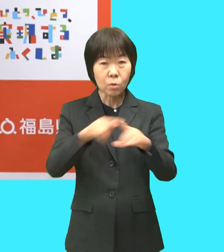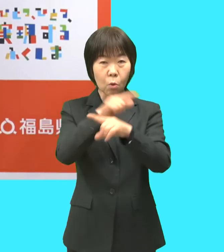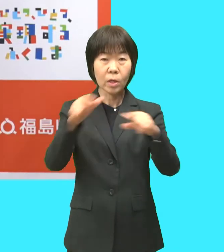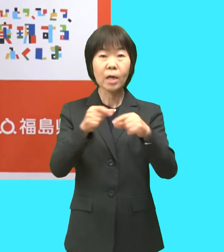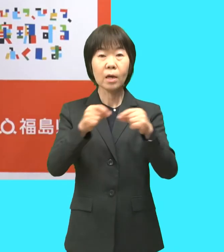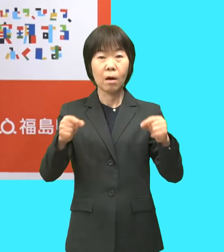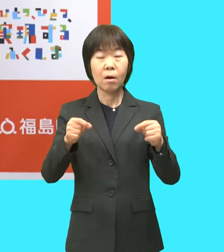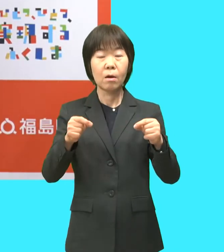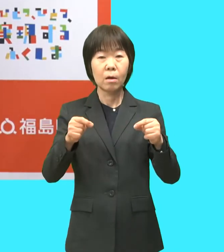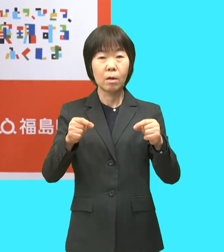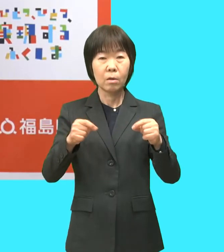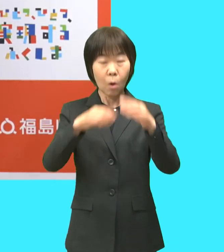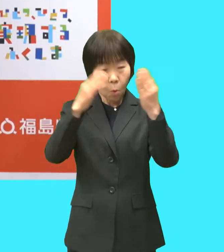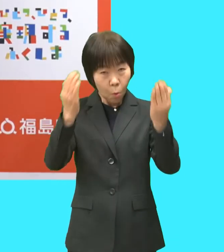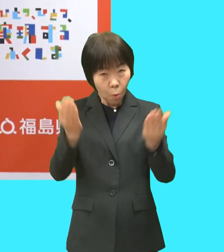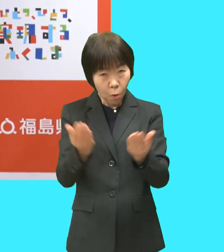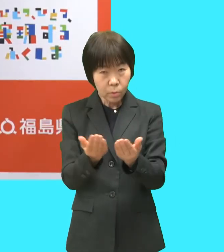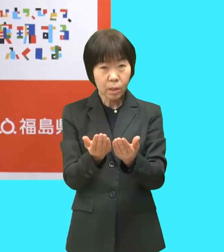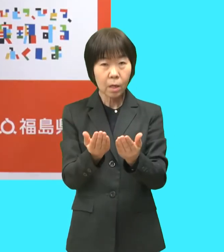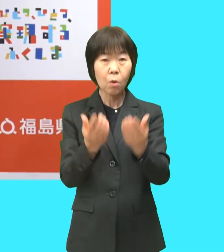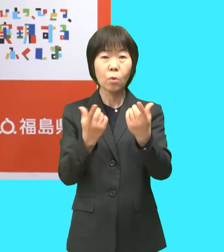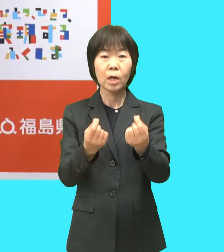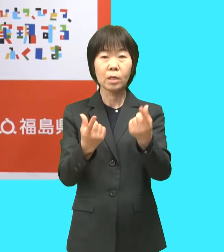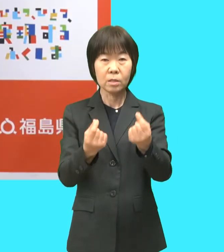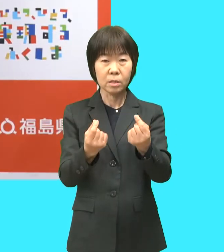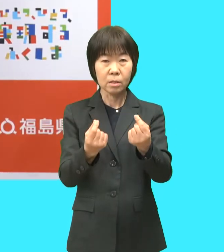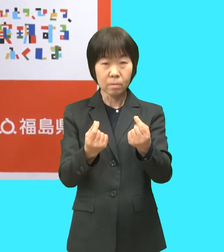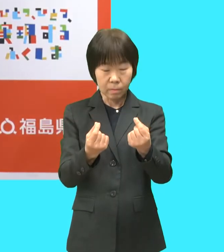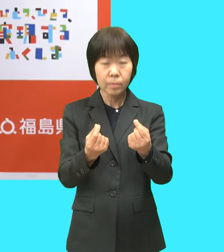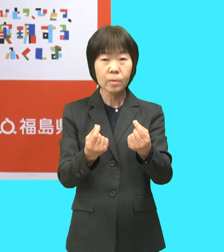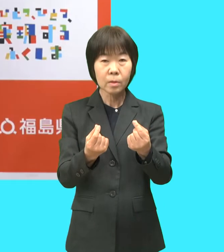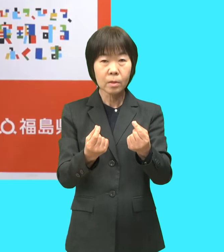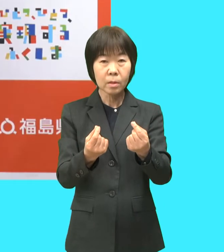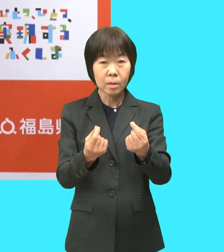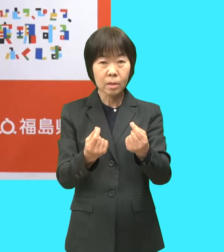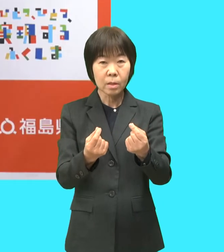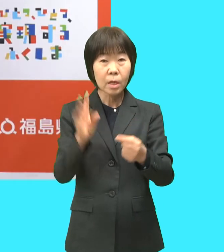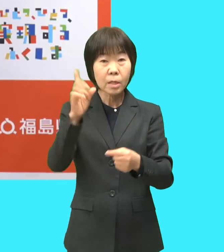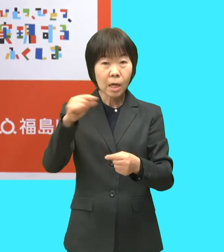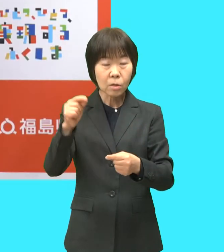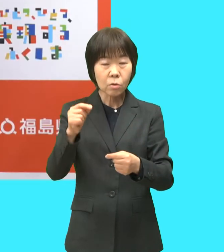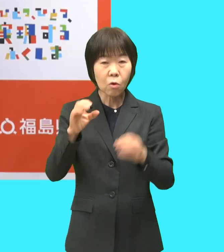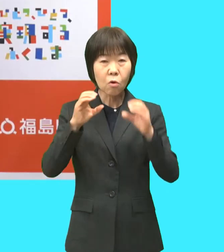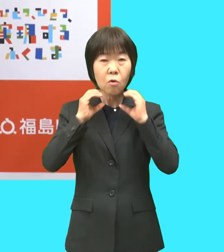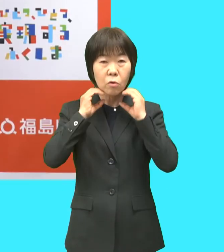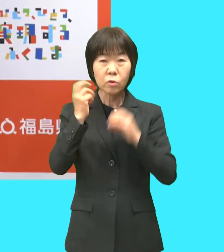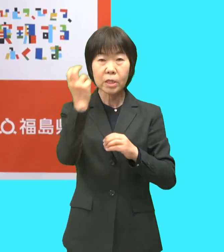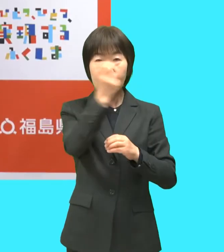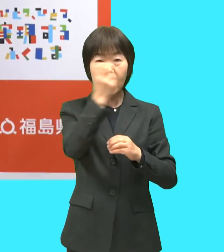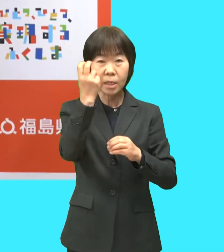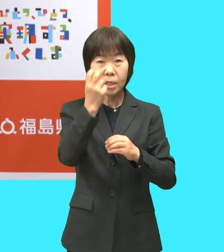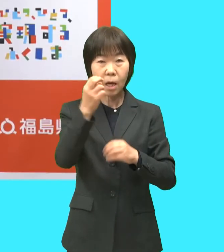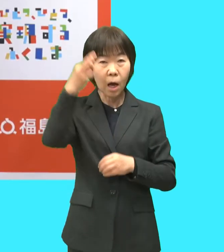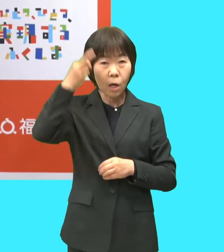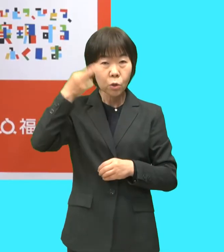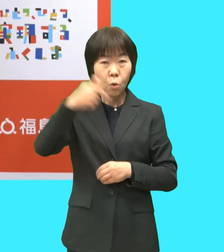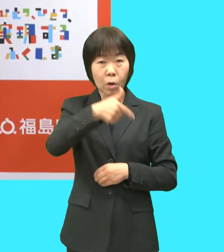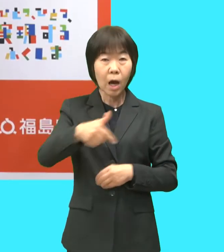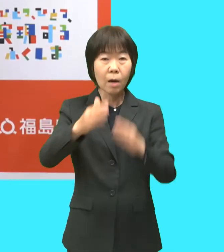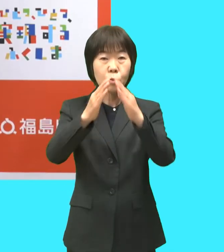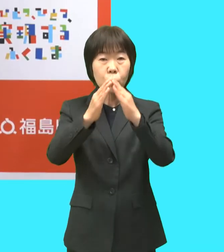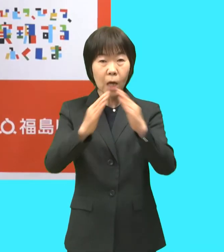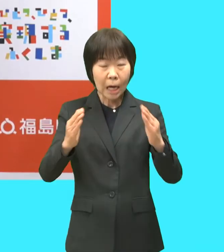結論はおおむね変わらないものであります。また県の甲状腺検査評価部会